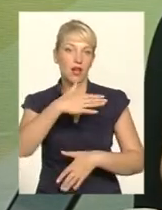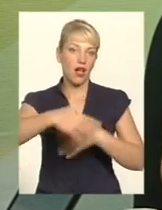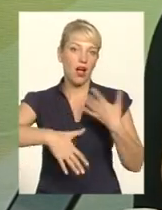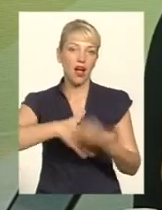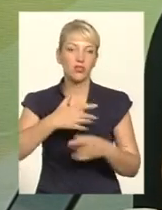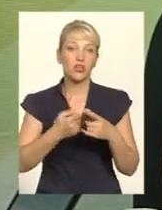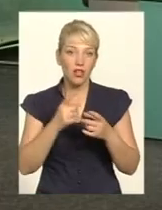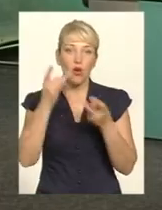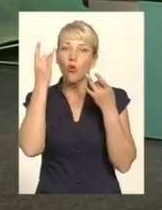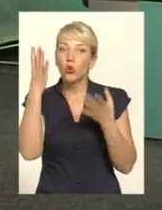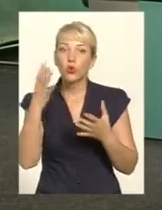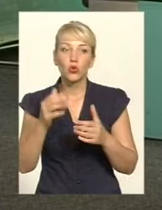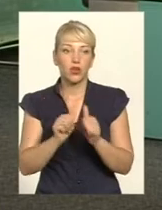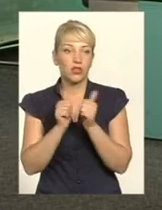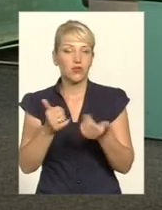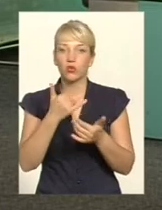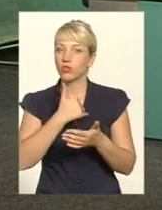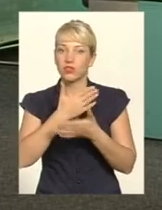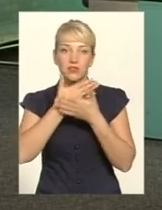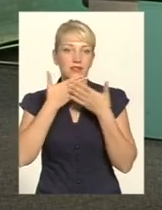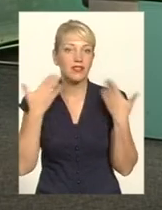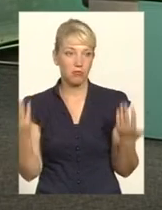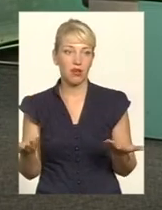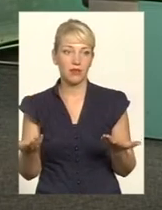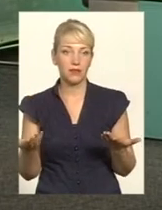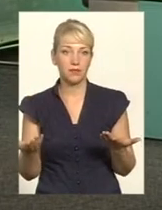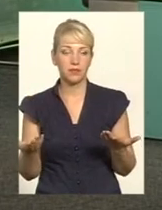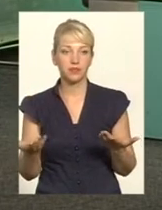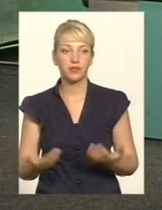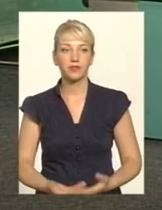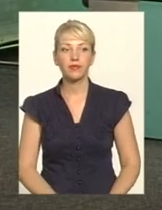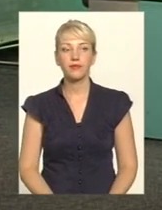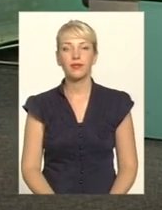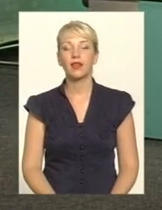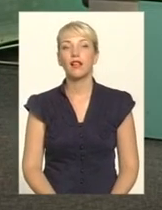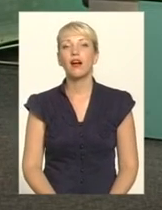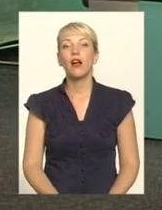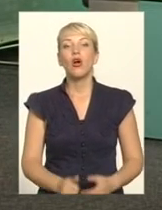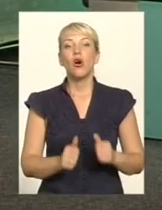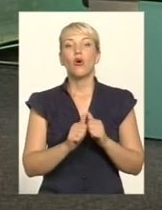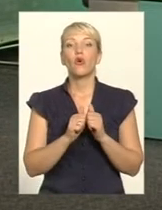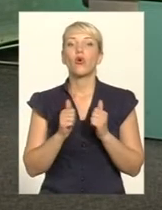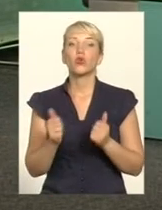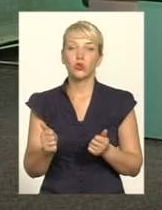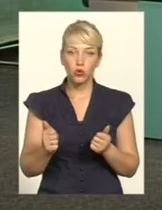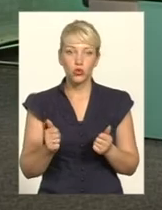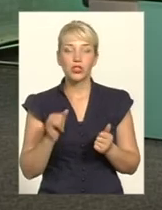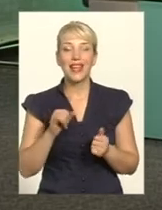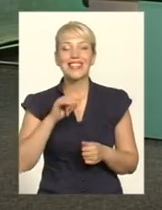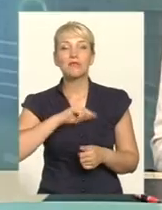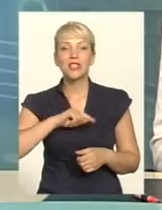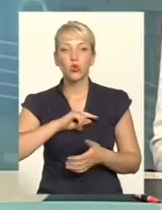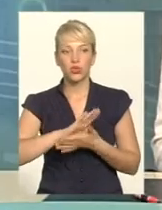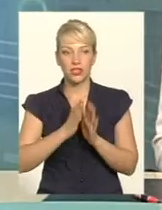розводу. Так? Культура розводу. Нема культури розлучення і культури подальшого життя. Розлучення і психологічний